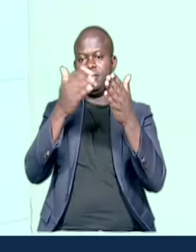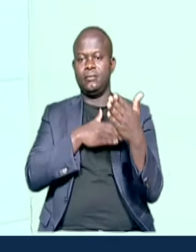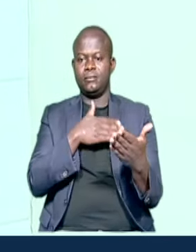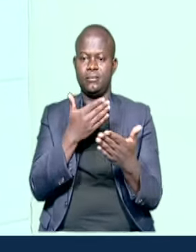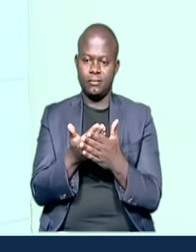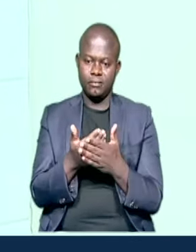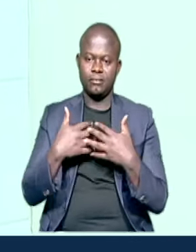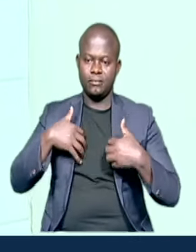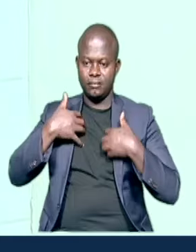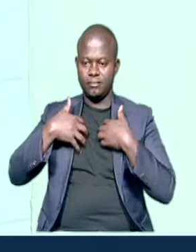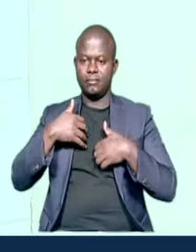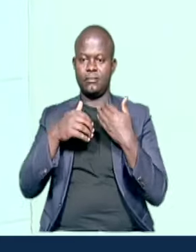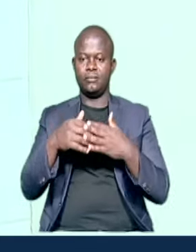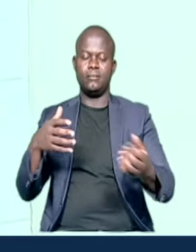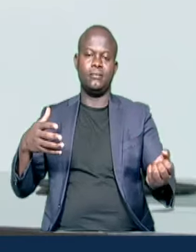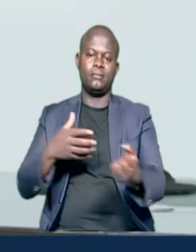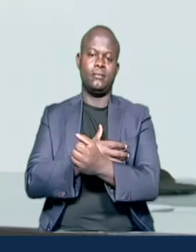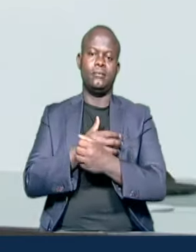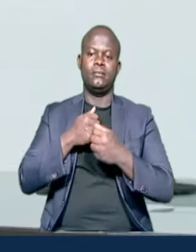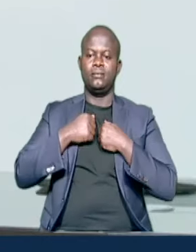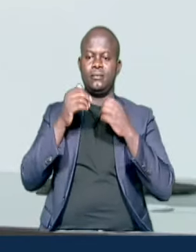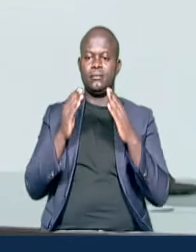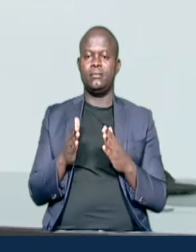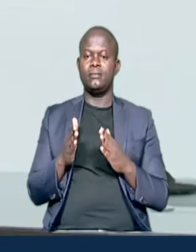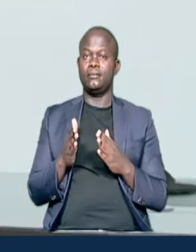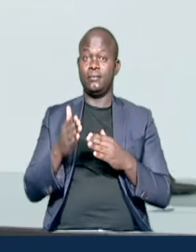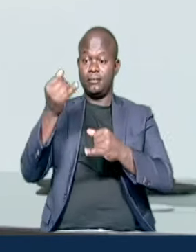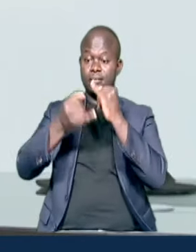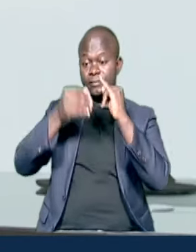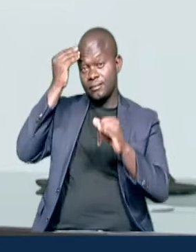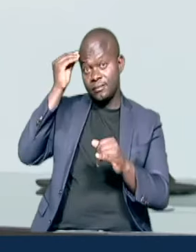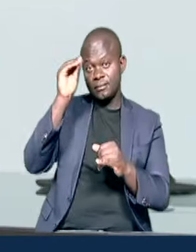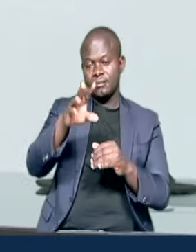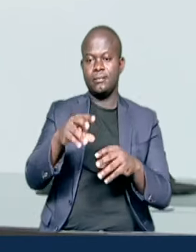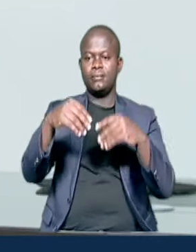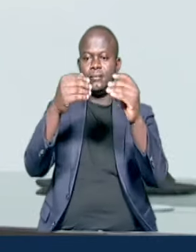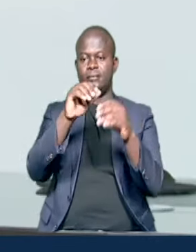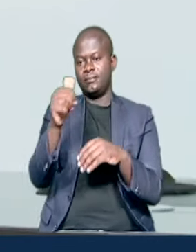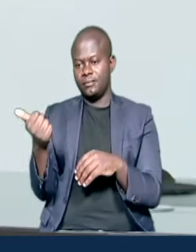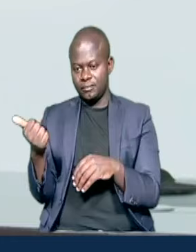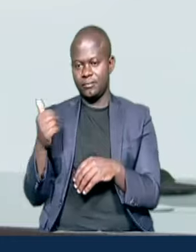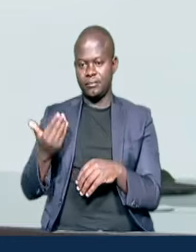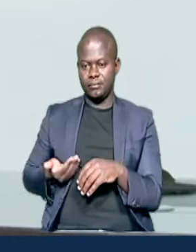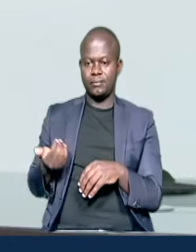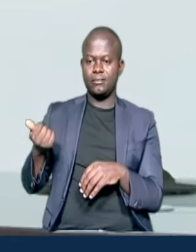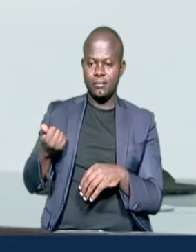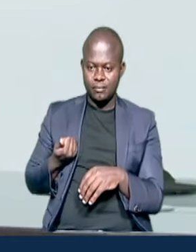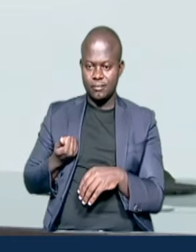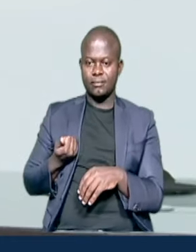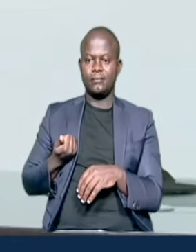n'ubwitange n'ubushake n'ubushobozi bw'abenegihugu dusoza n'ubuhe butumwa uha bagenzi bawe abakobwa